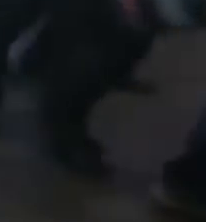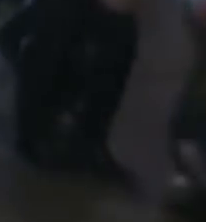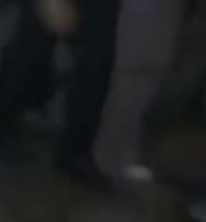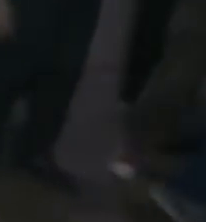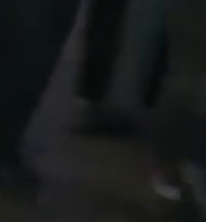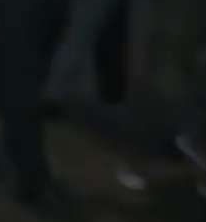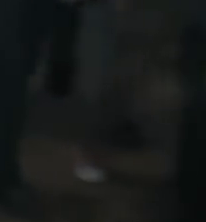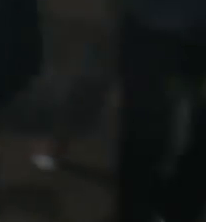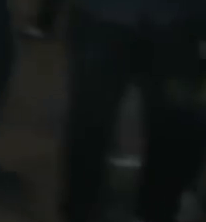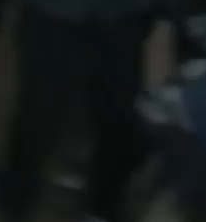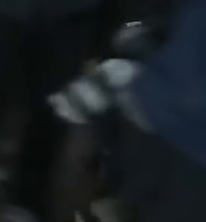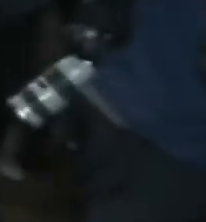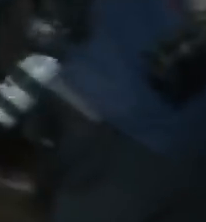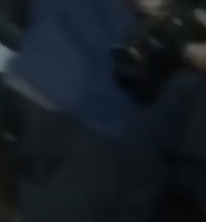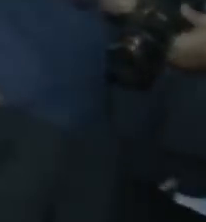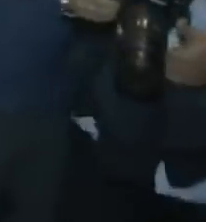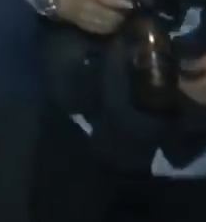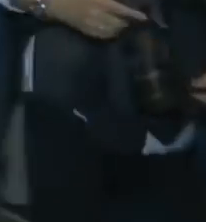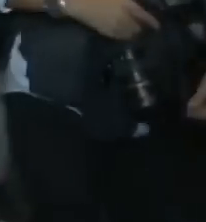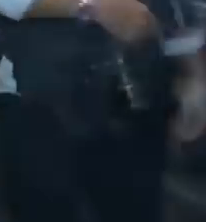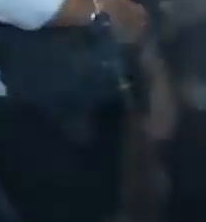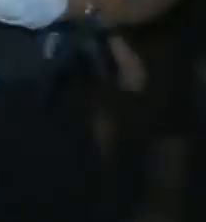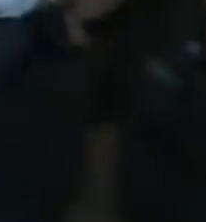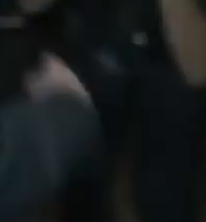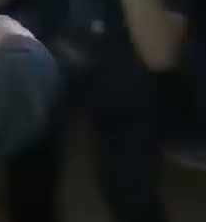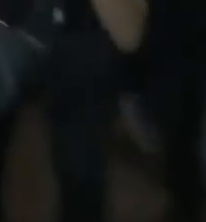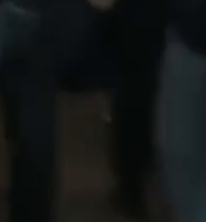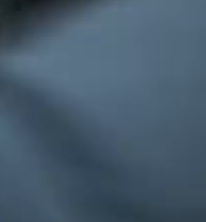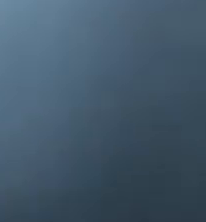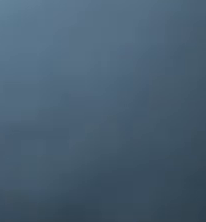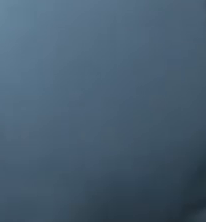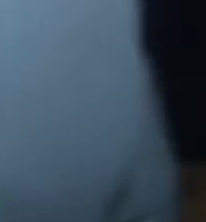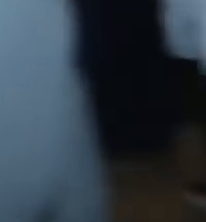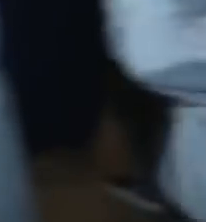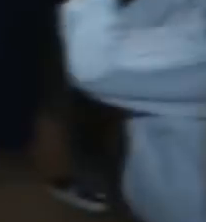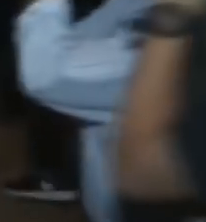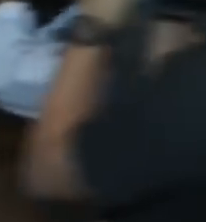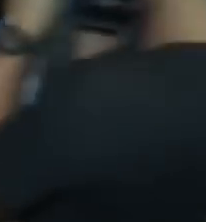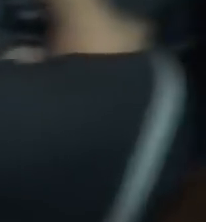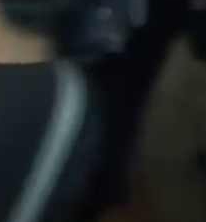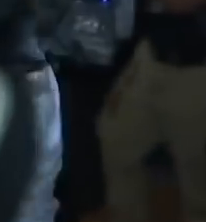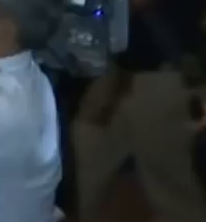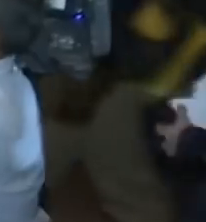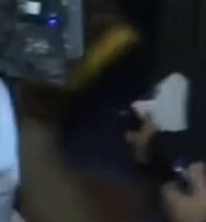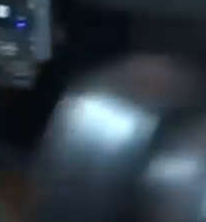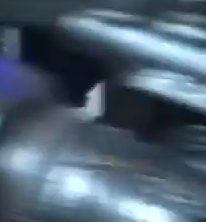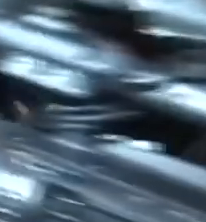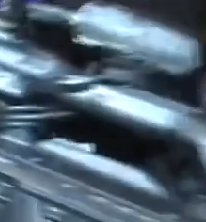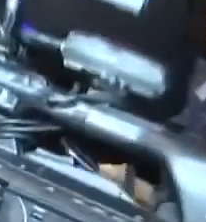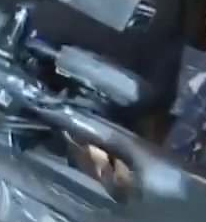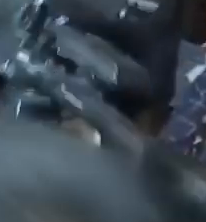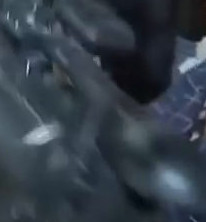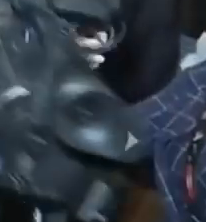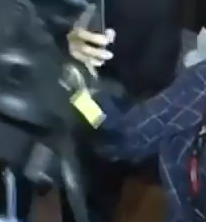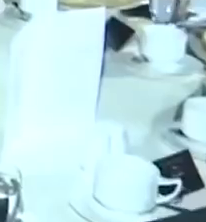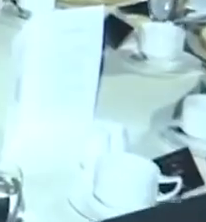รคแต่สุดท้ายได้มอบหมายให้นางวลัยพรรัตนเศรษฐ์กรรมการบริหารพรรคขึ้นกล่าวแทนเพราะมีข้อท้วงติงจากฝ่ายกฎหมายของ